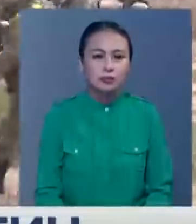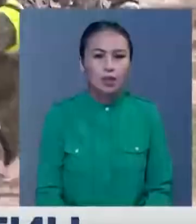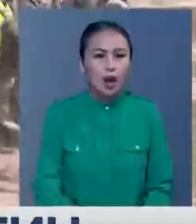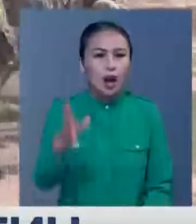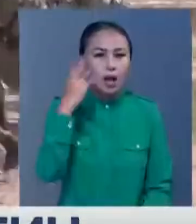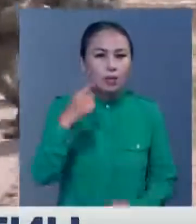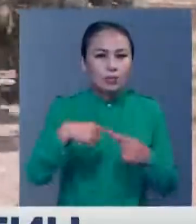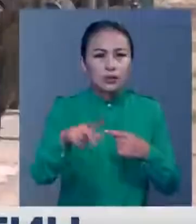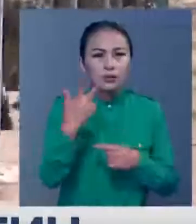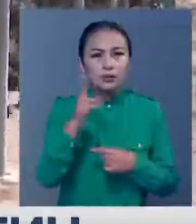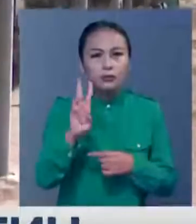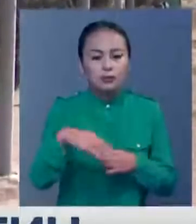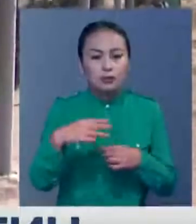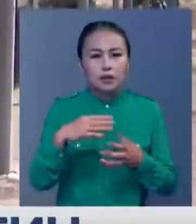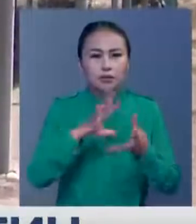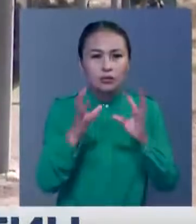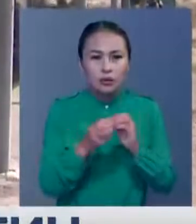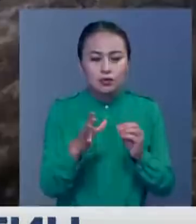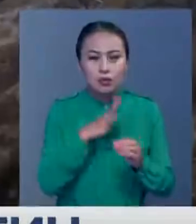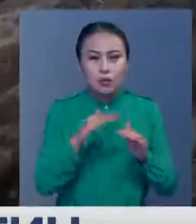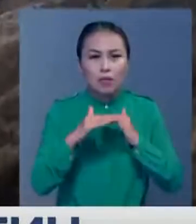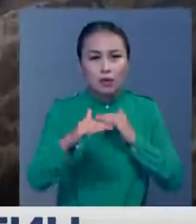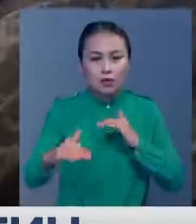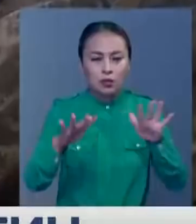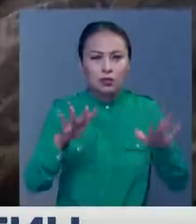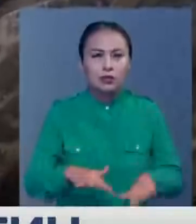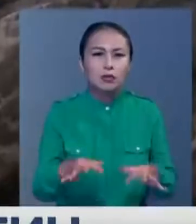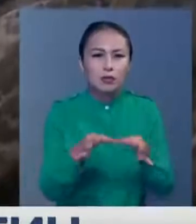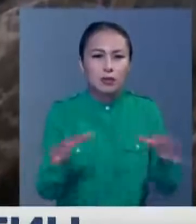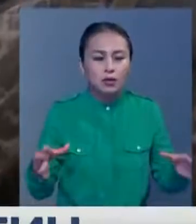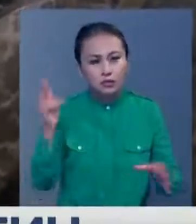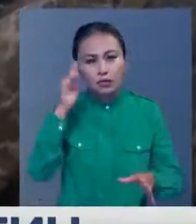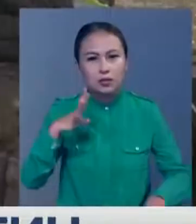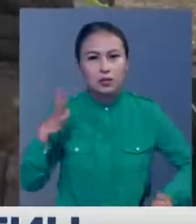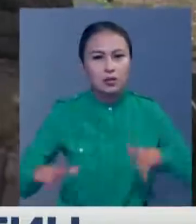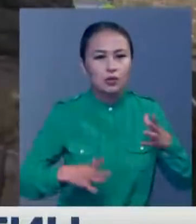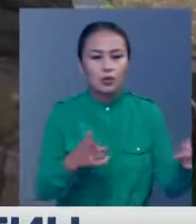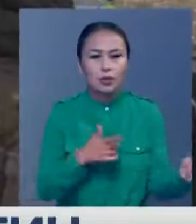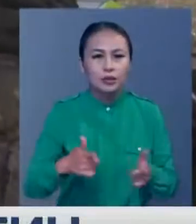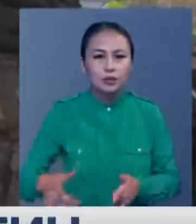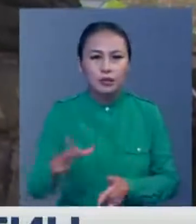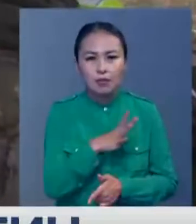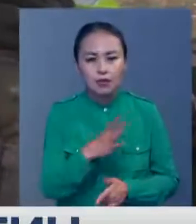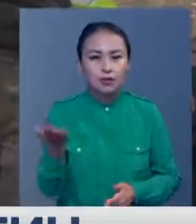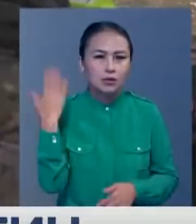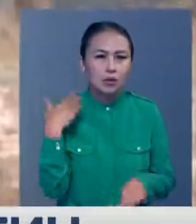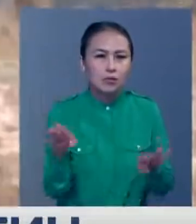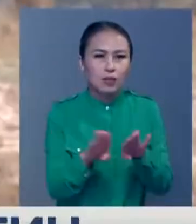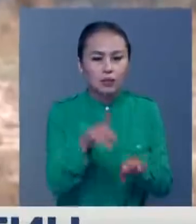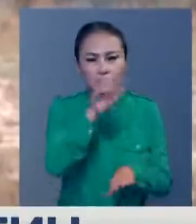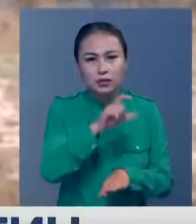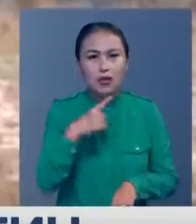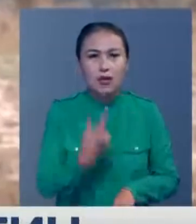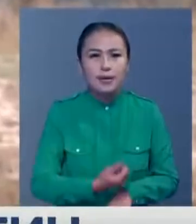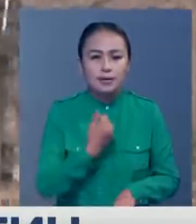Алматыдан 30 шақырым қашықтықта орналасқан әле полигонында десанттық әуе жасақтарының далалық оқу жаттығу жұмыстары өтті. Санаулы күндер бұрын ғана азаматтық борышын өтеуге